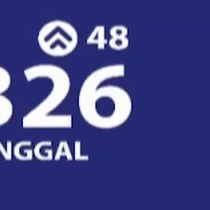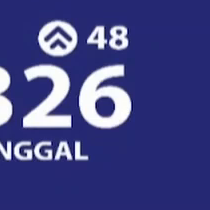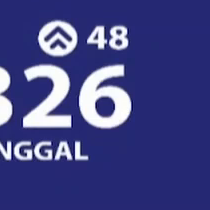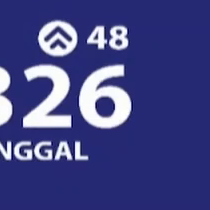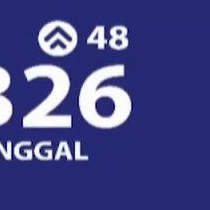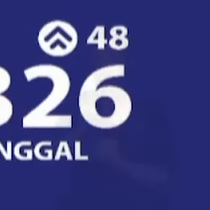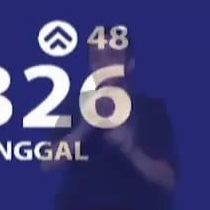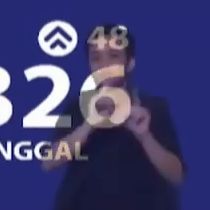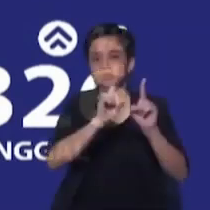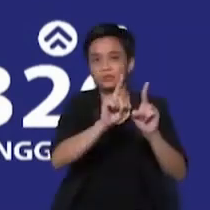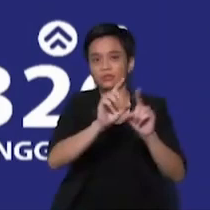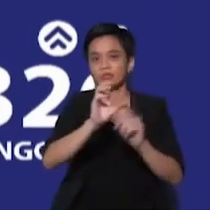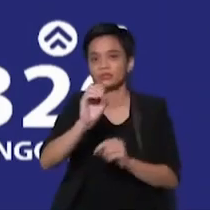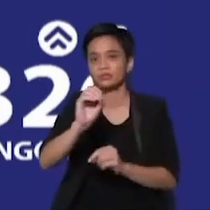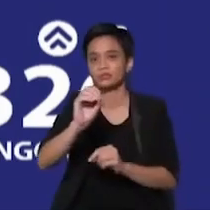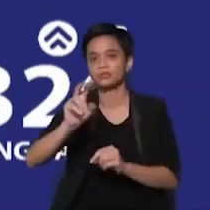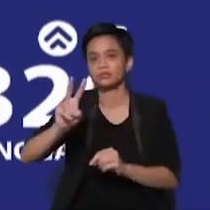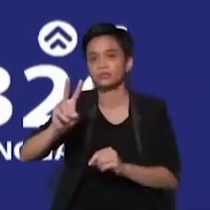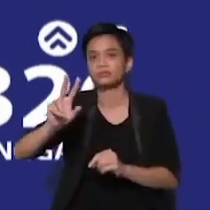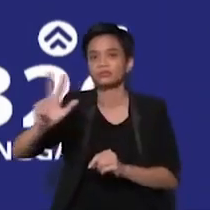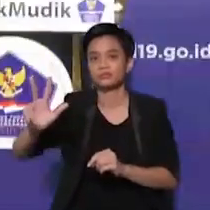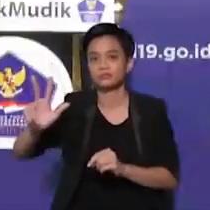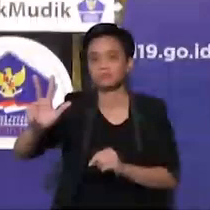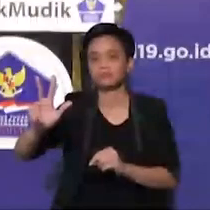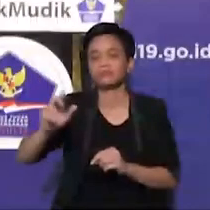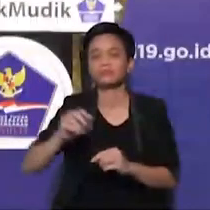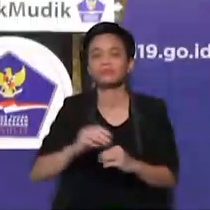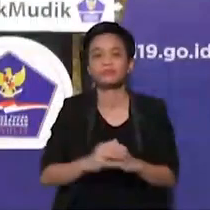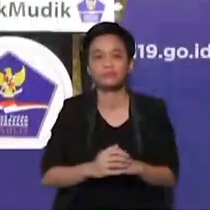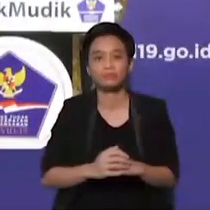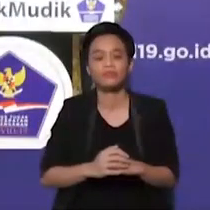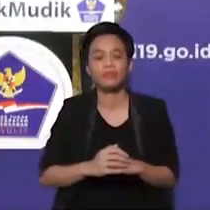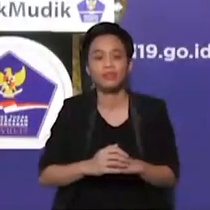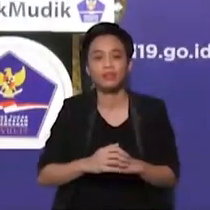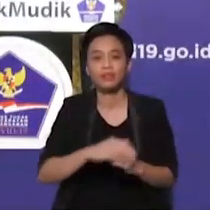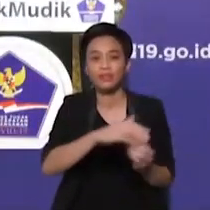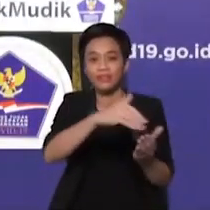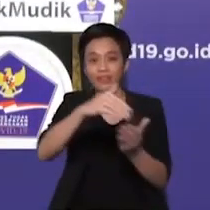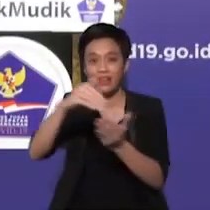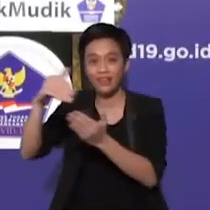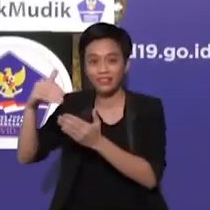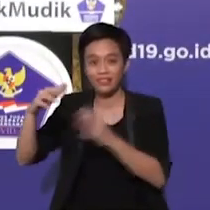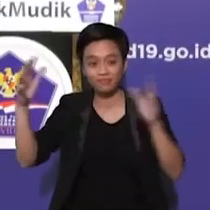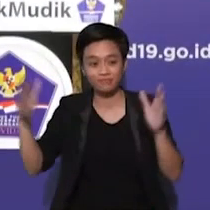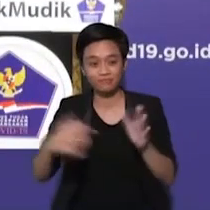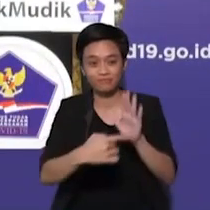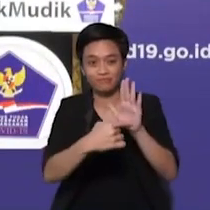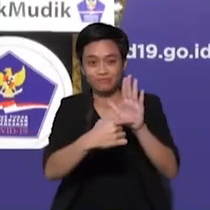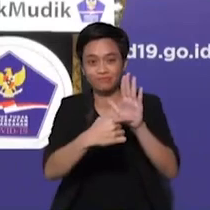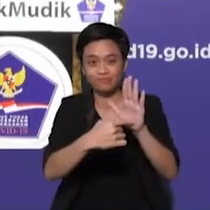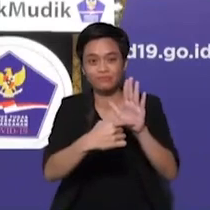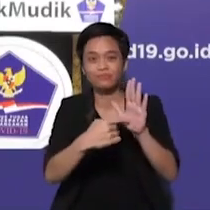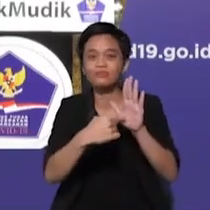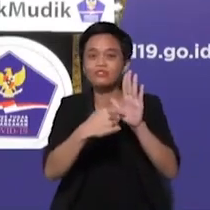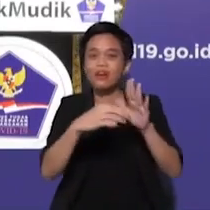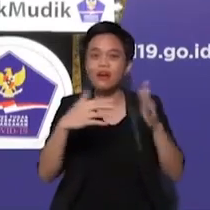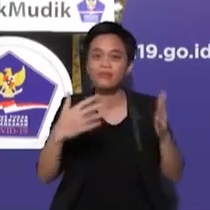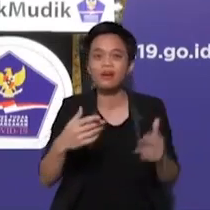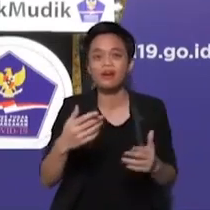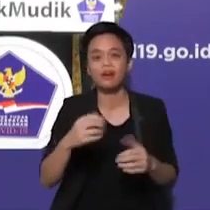11028 orang ini semuanya menggambarkan bahwa penularan masih